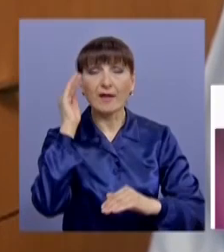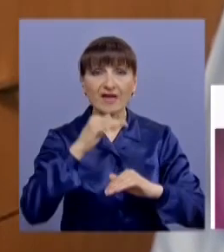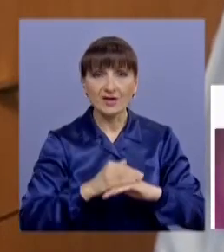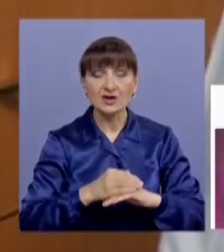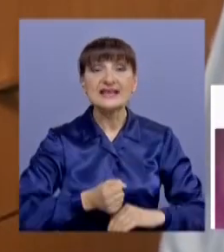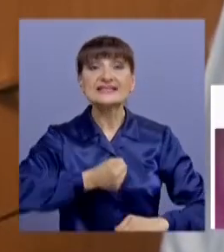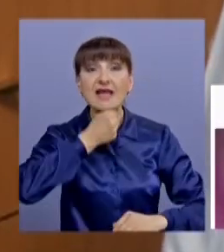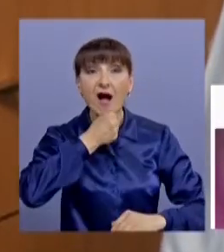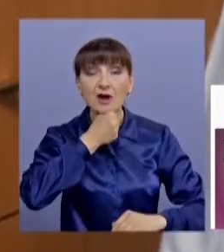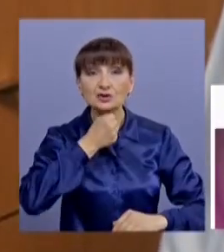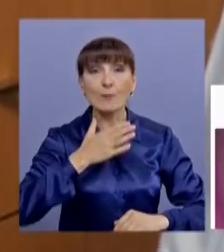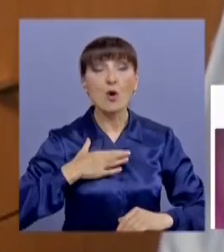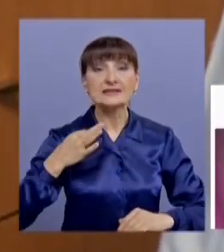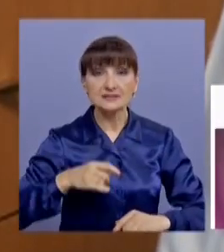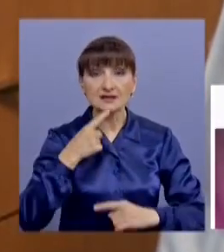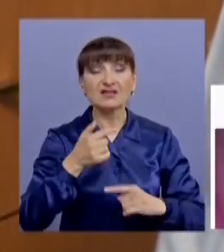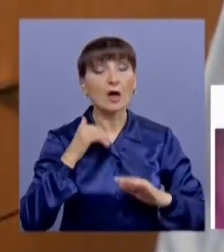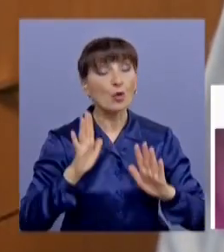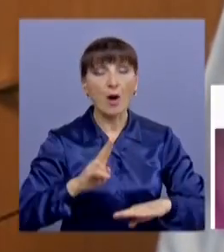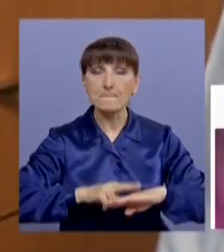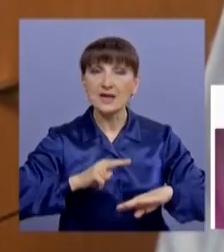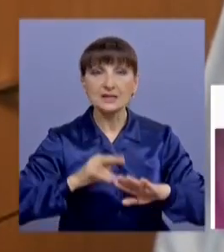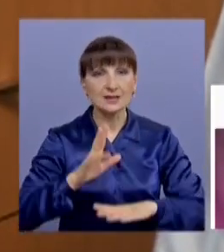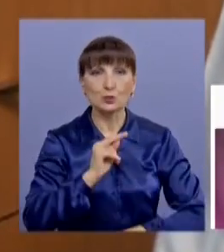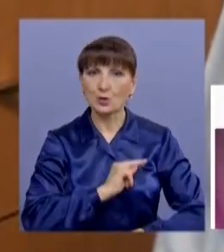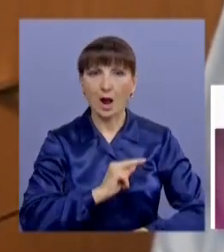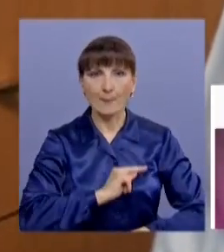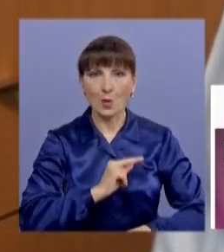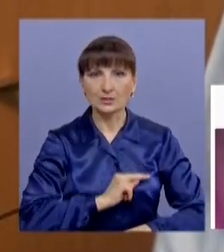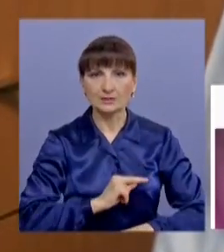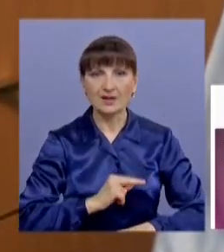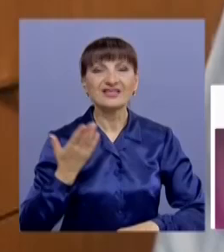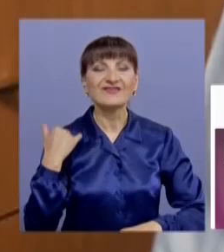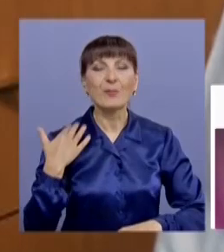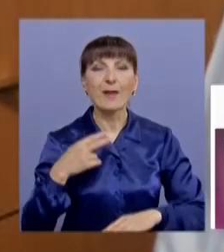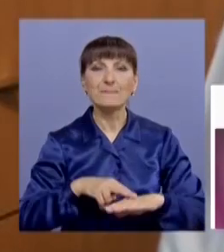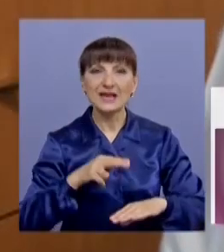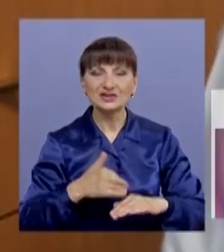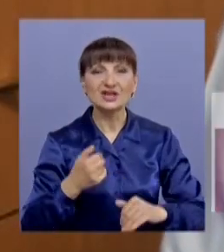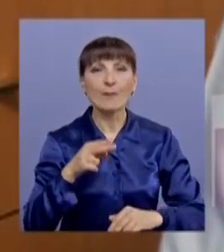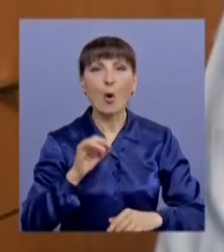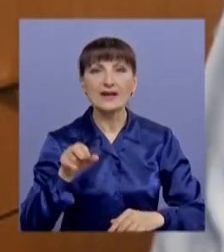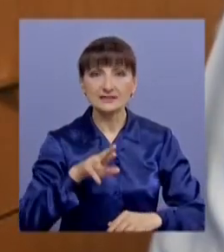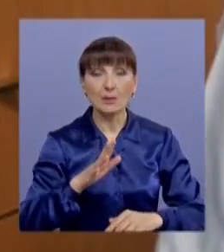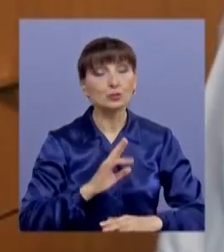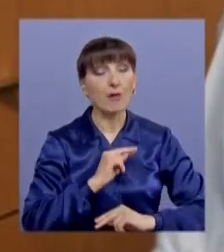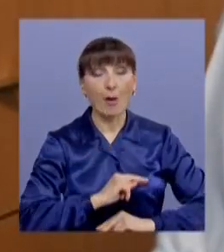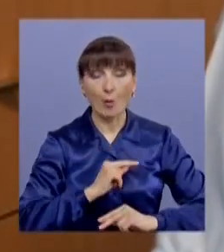старший сказал, я только в милицию пойду работать. В полицию. Ну, милиция тогда. В полицию пойду